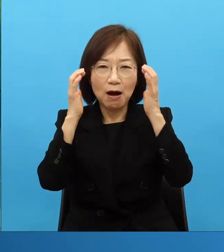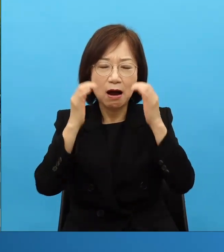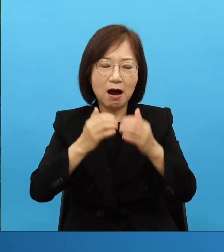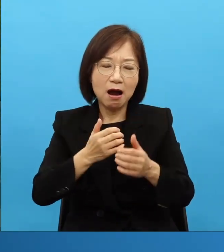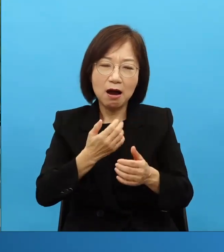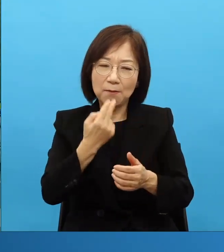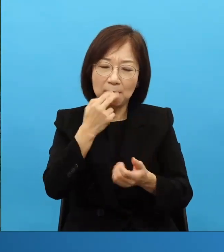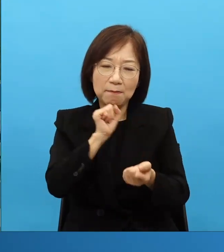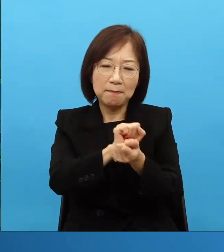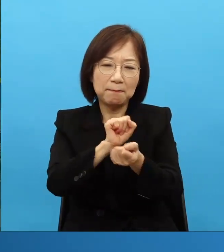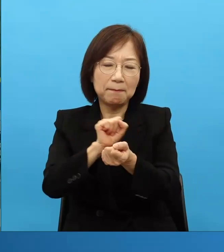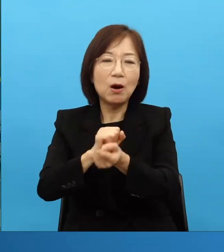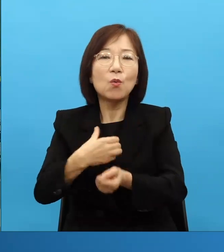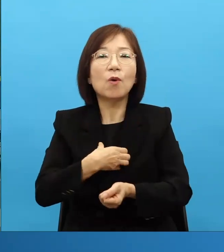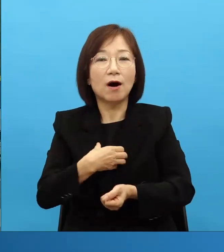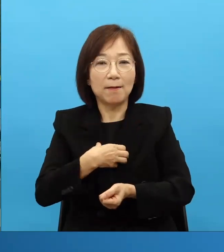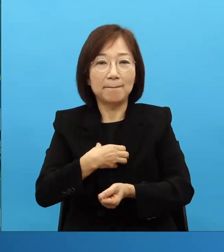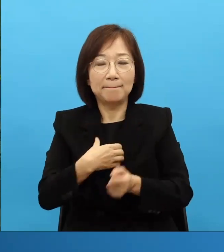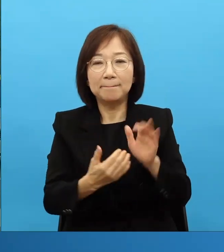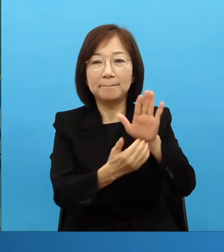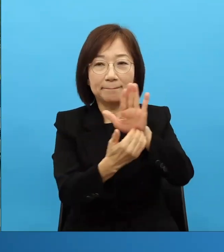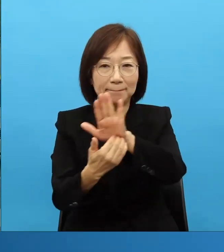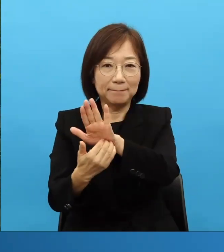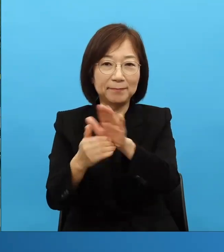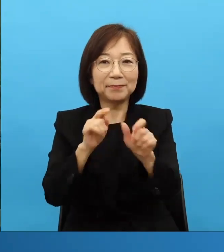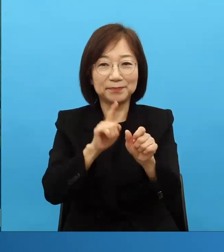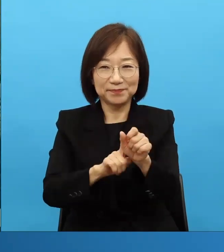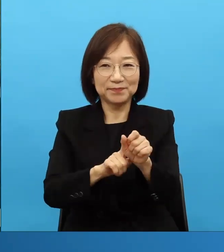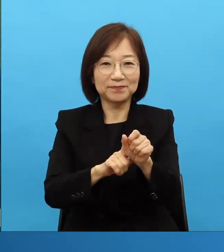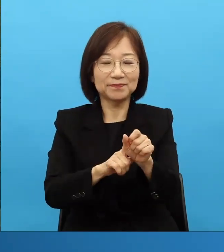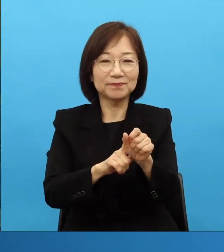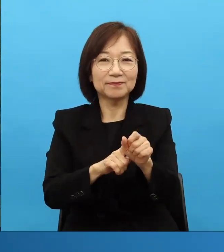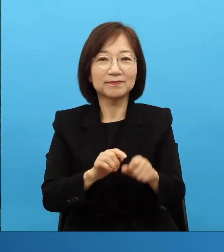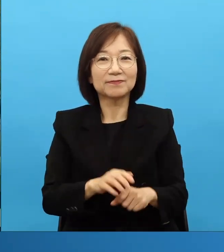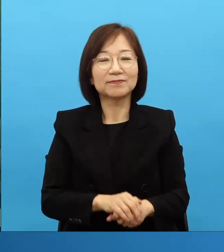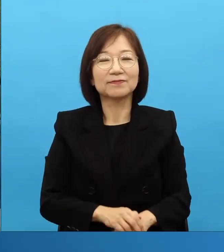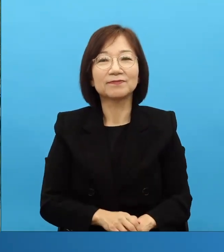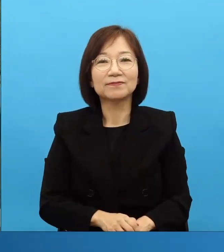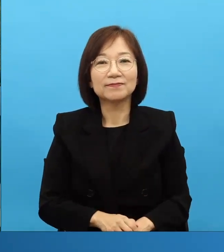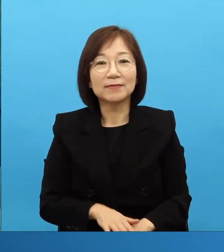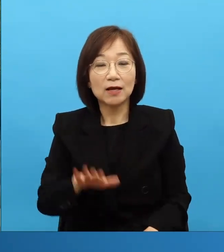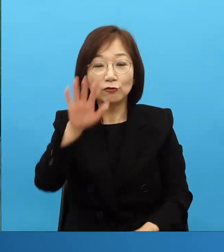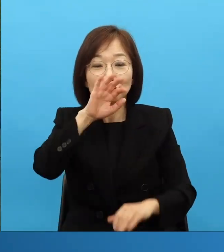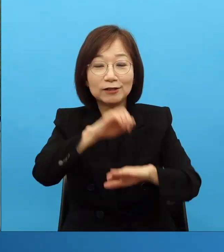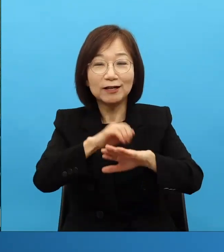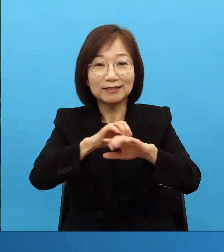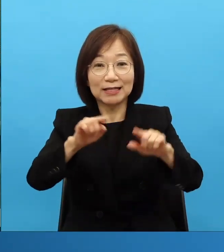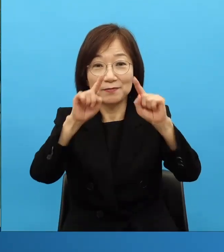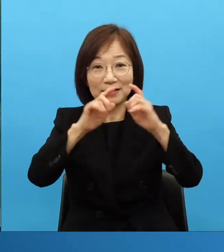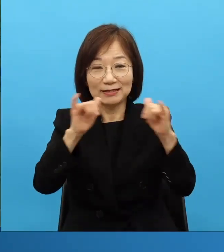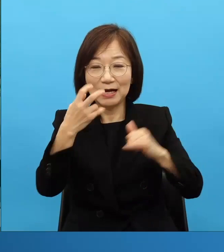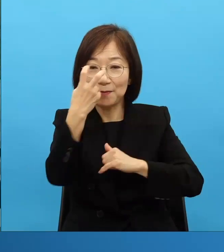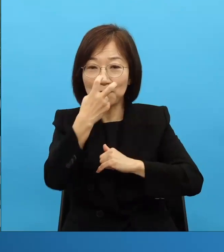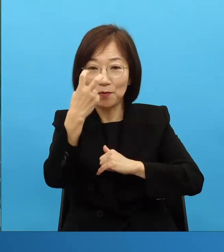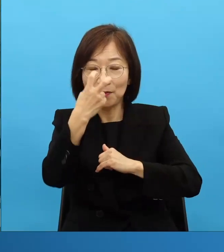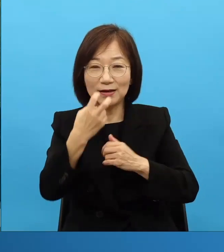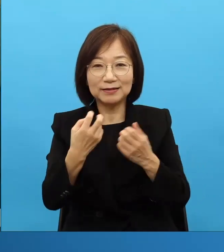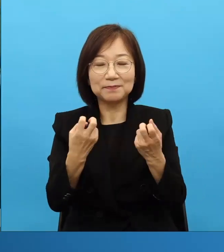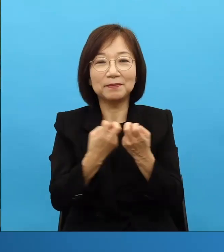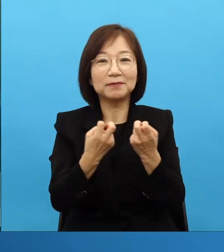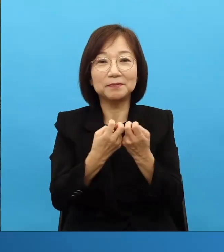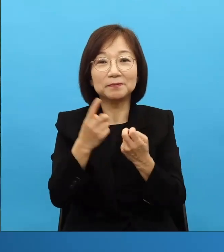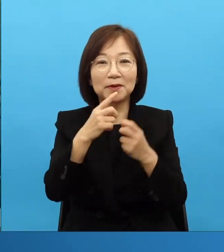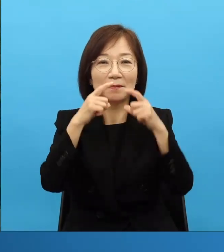있는 호흡기 전파 감염병을 예방하기 위한 것으로 전도협회는 훈련 참가자를 보호하는 가장 기본적인